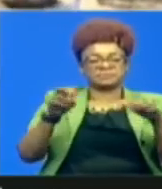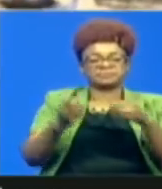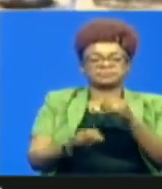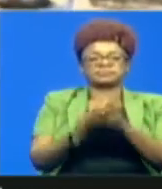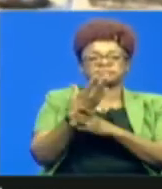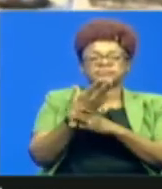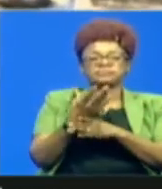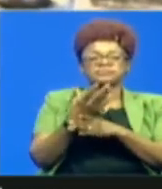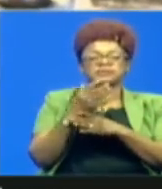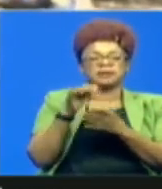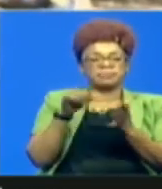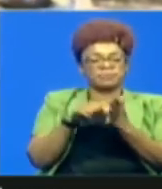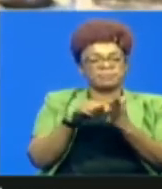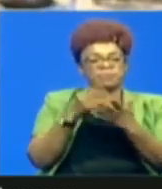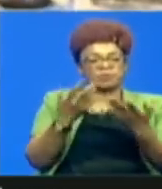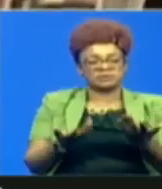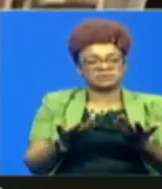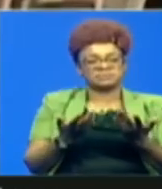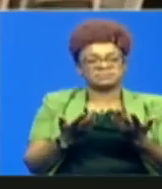cause of the fire.